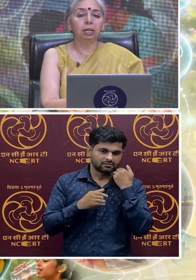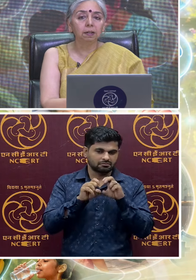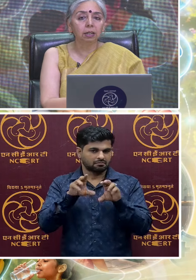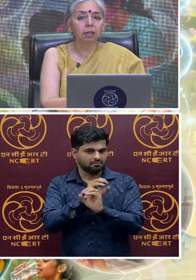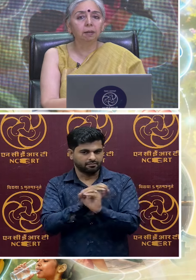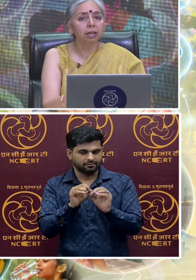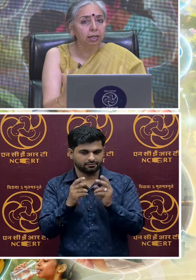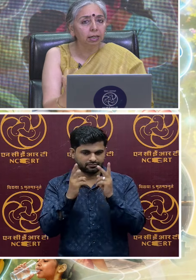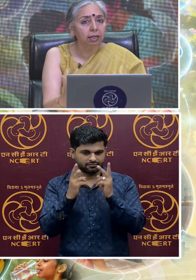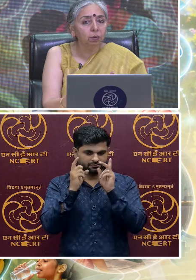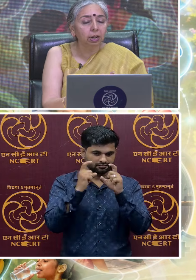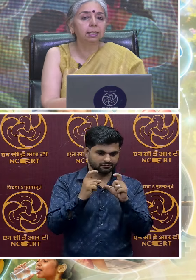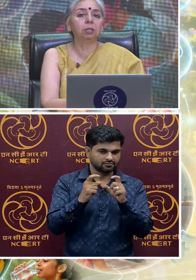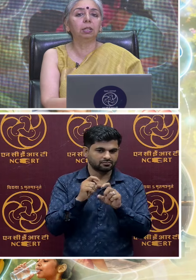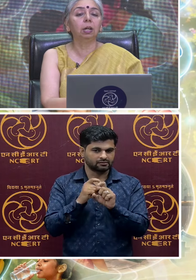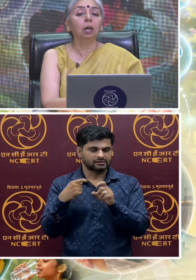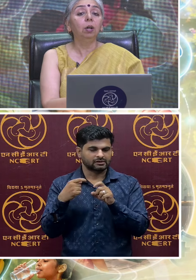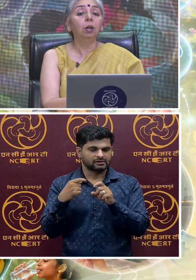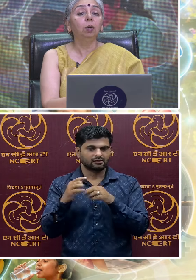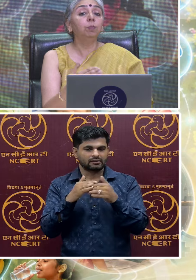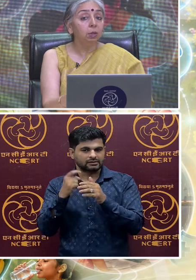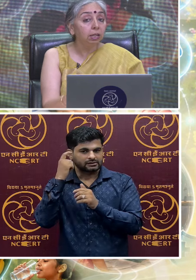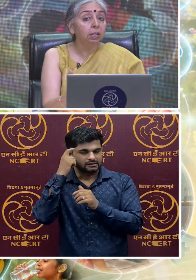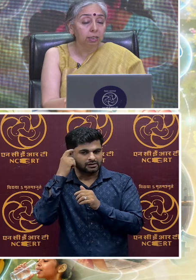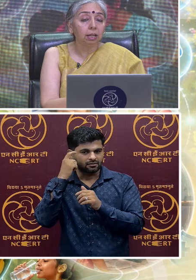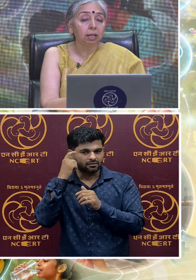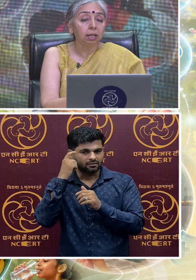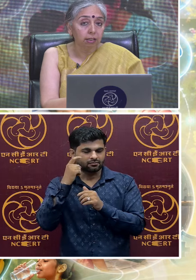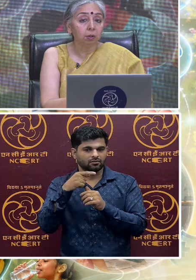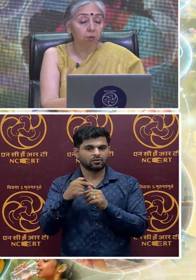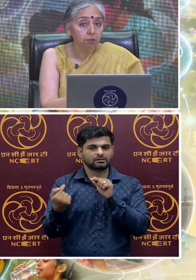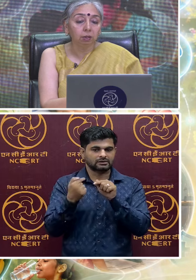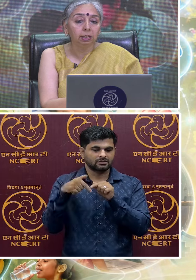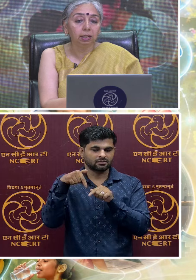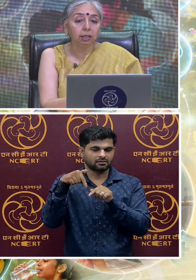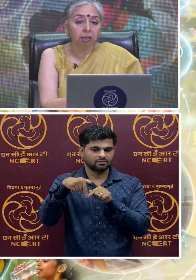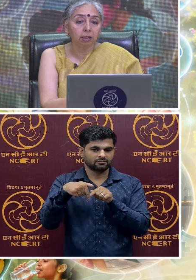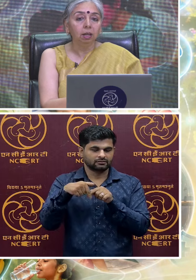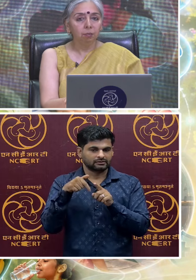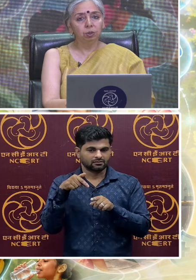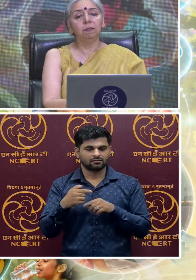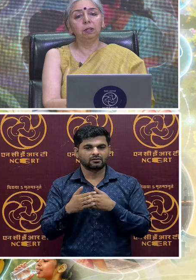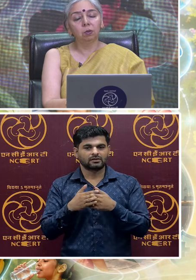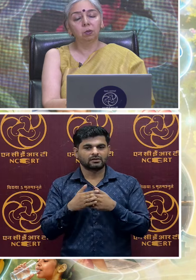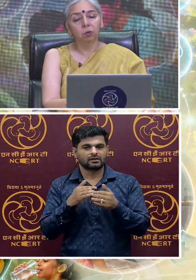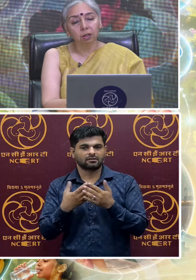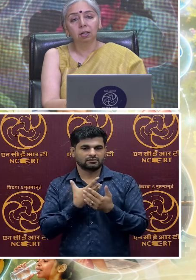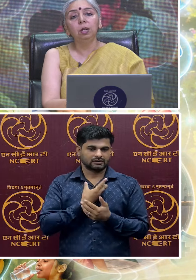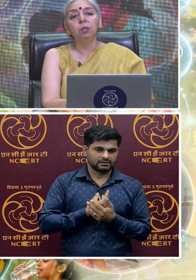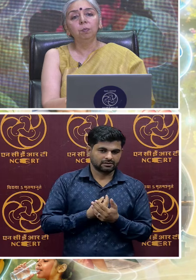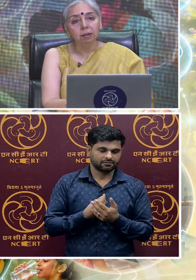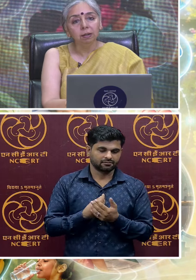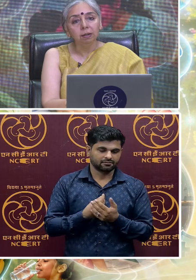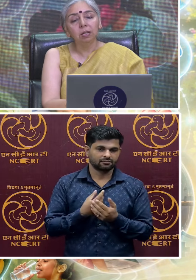है, अटेंटिव नहीं है, वेट गेन हो रहा है किसी बच्चे का, कुछ बुलिंग के शिकार हैं बिकॉज ऑफ द वेट गेन, इमोशनली विड्रॉन